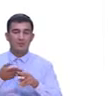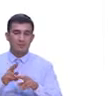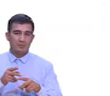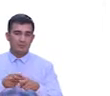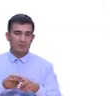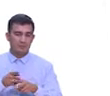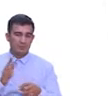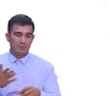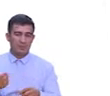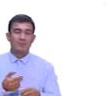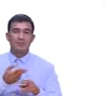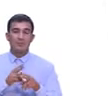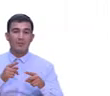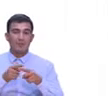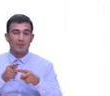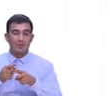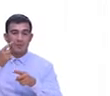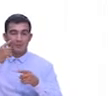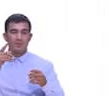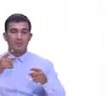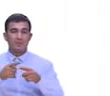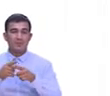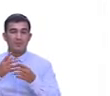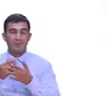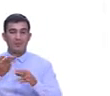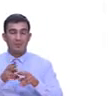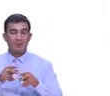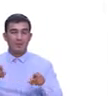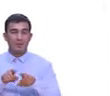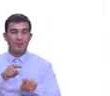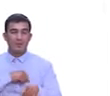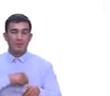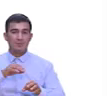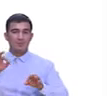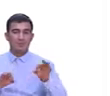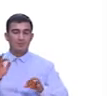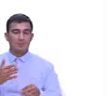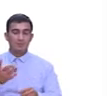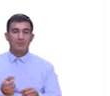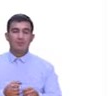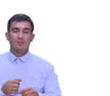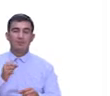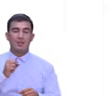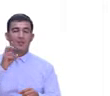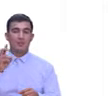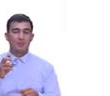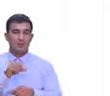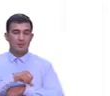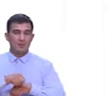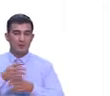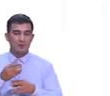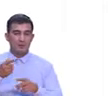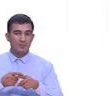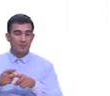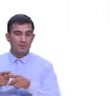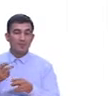deb nomlanadi va u mana bu ko'rinishda chiziladi. AB kesma va